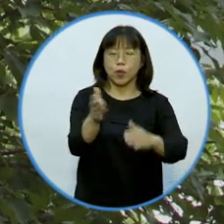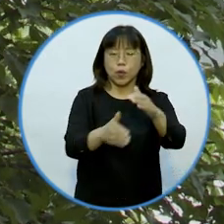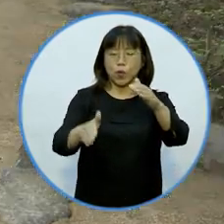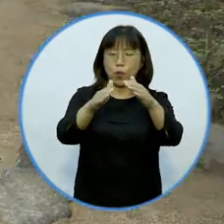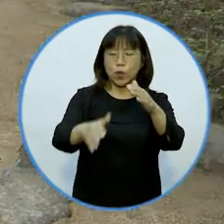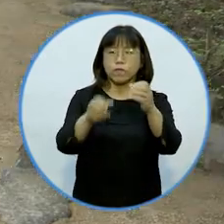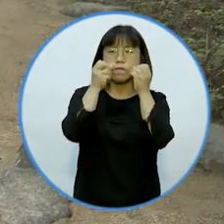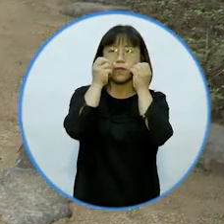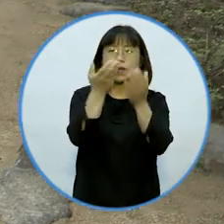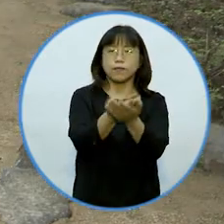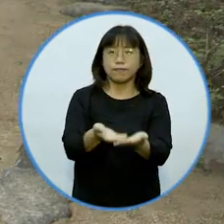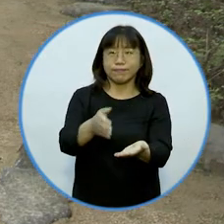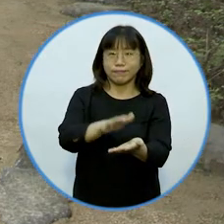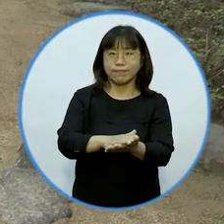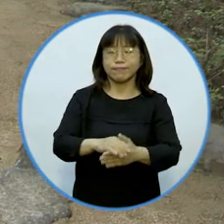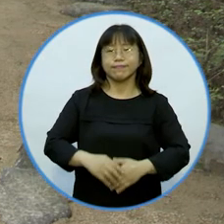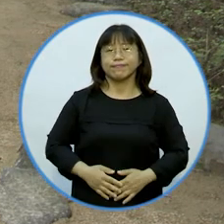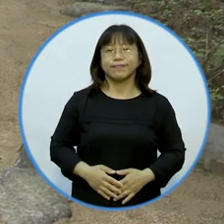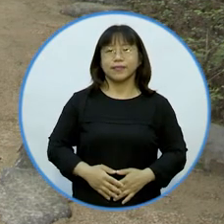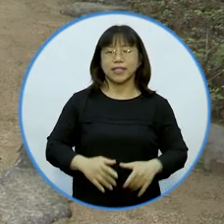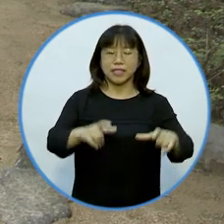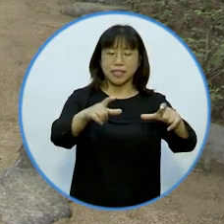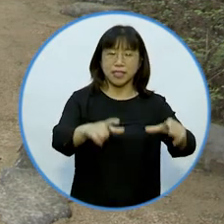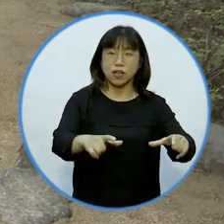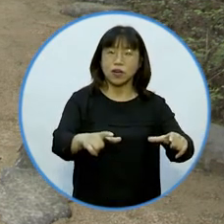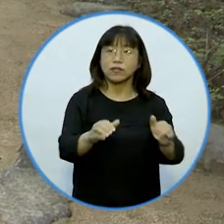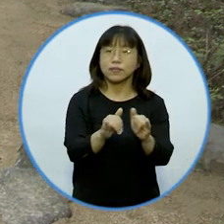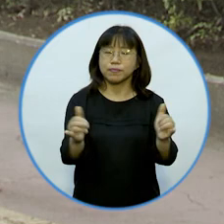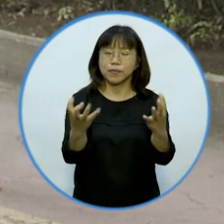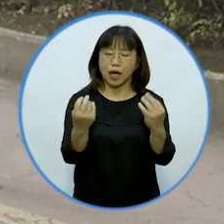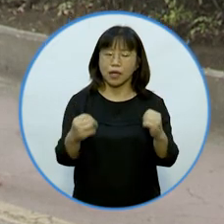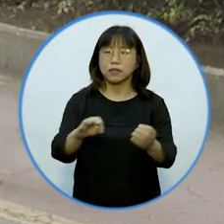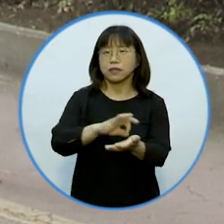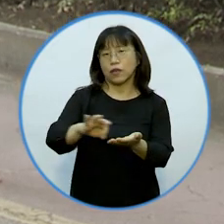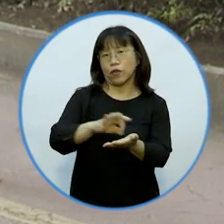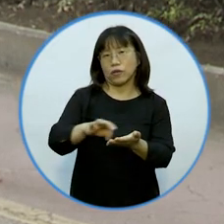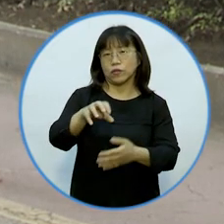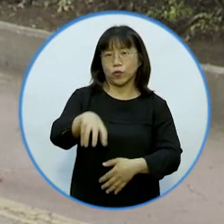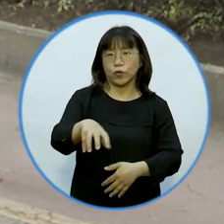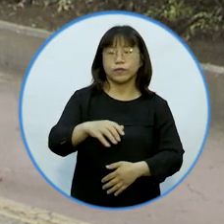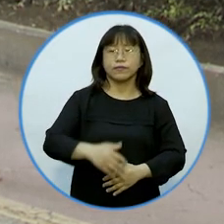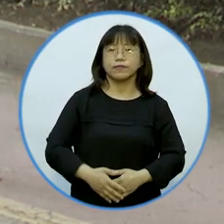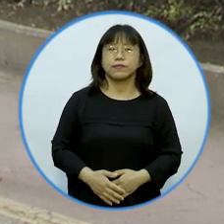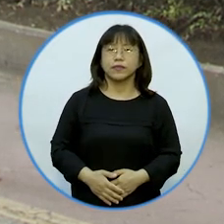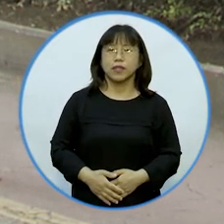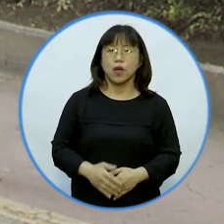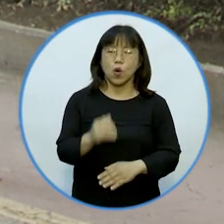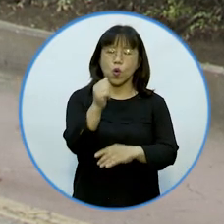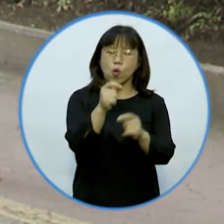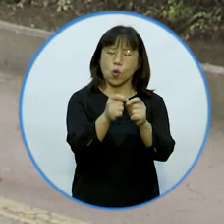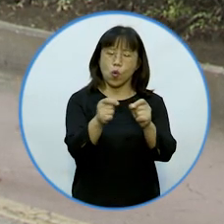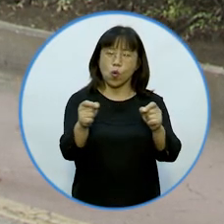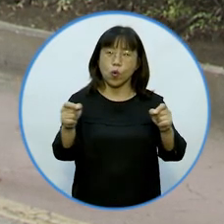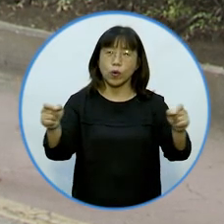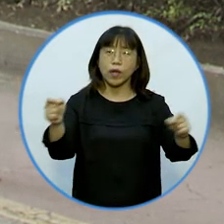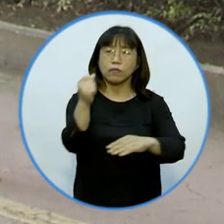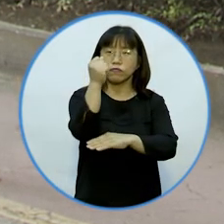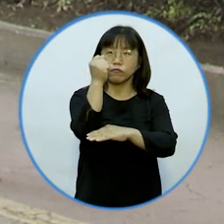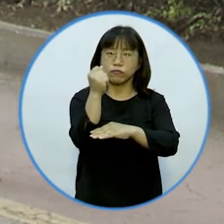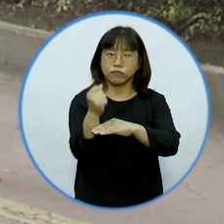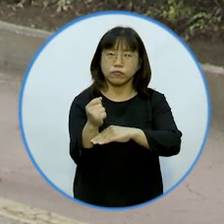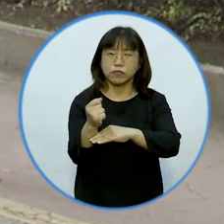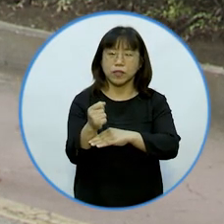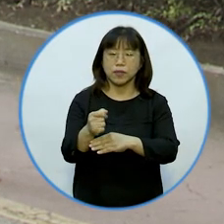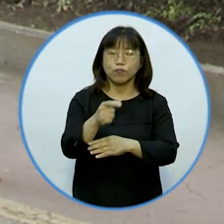근린공원을 새롭게 단장했습니다. 지역 주민들이 자주 이용하는 공암나루 근린공원은 오래되고